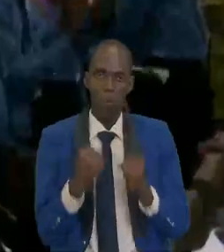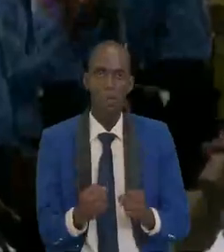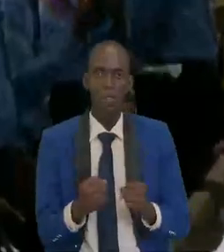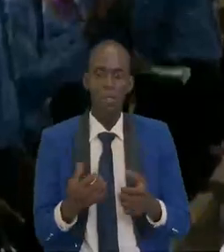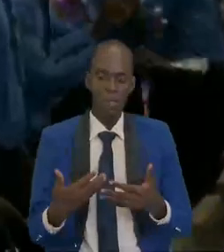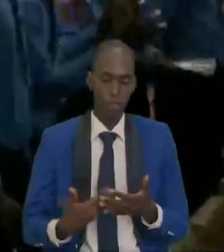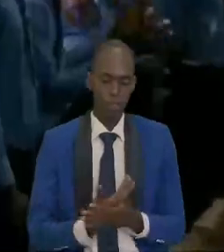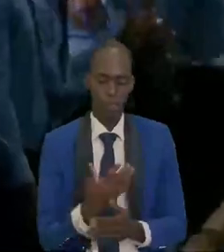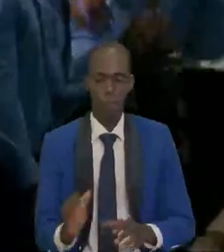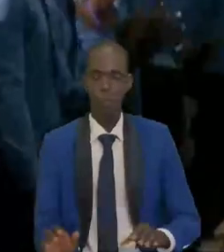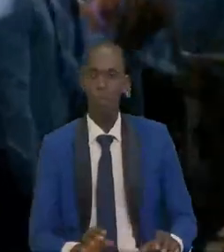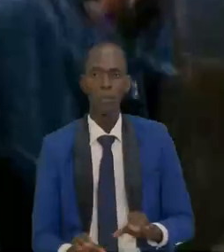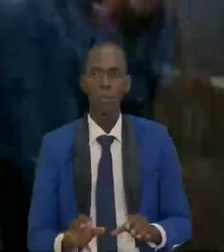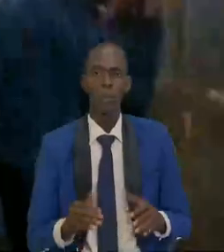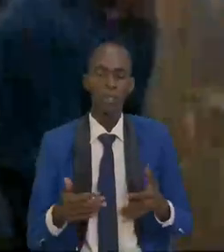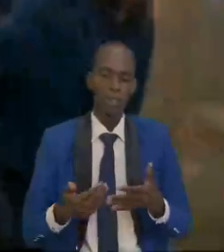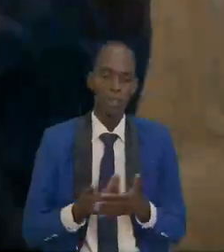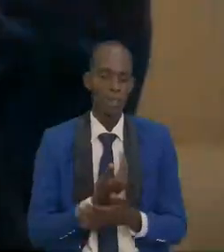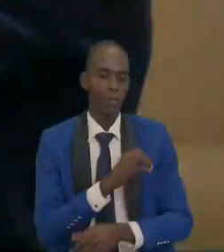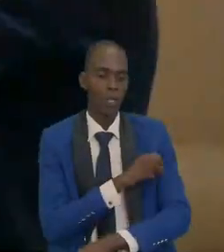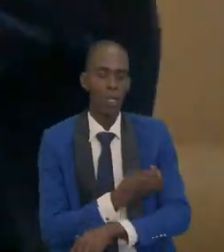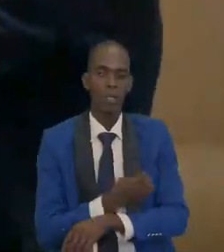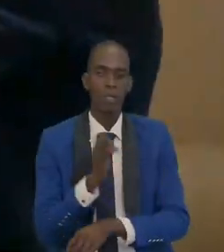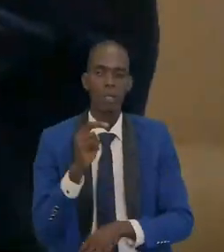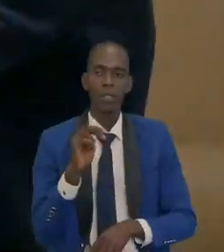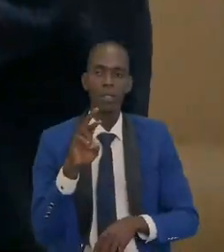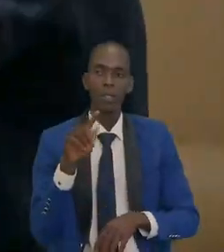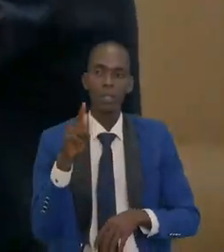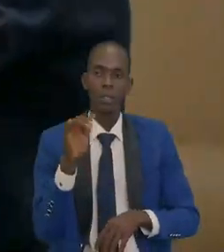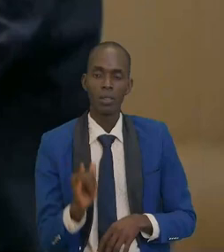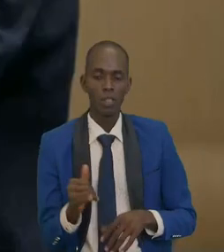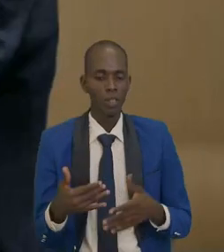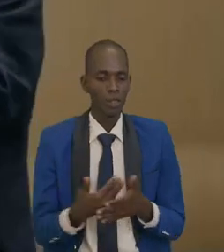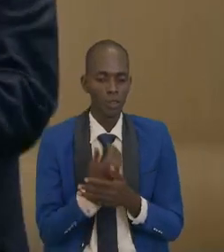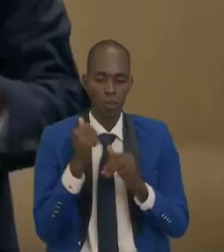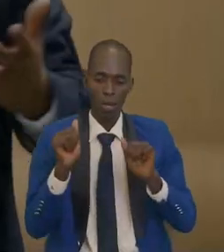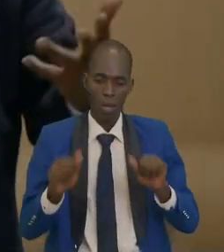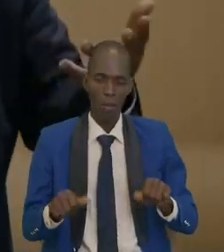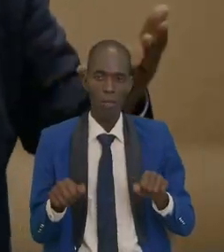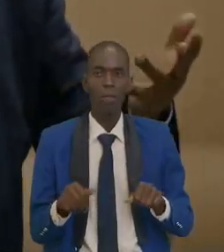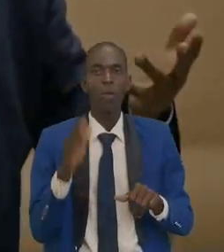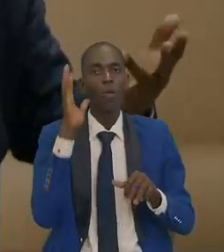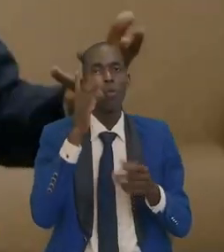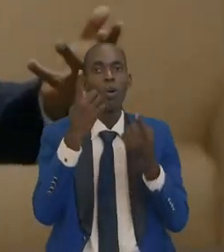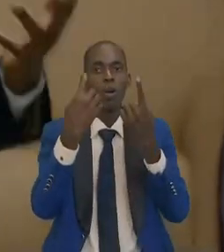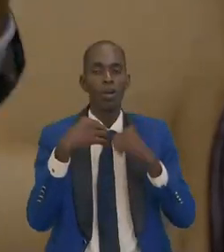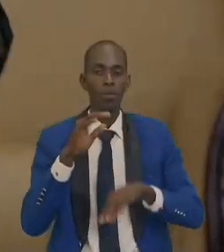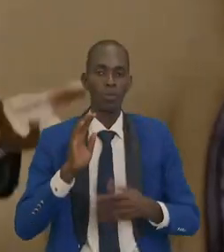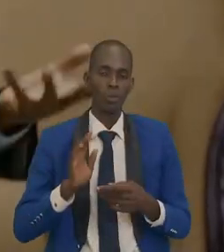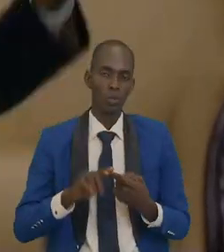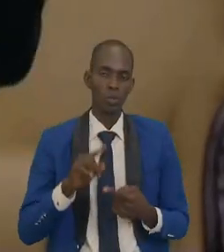un nouvel accomplissement, une nouvelle énergie et une nouvelle capacité viendra pour